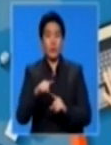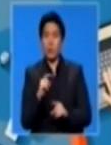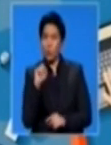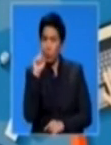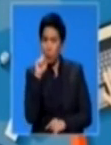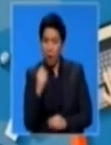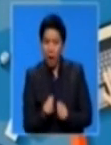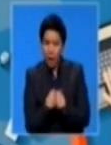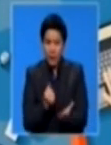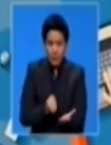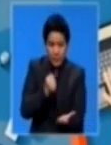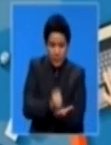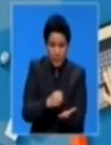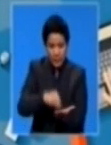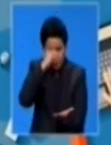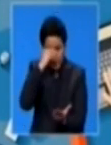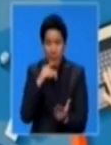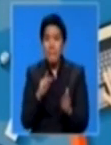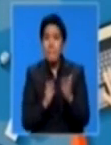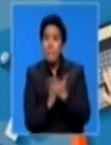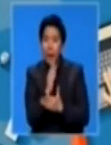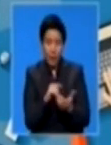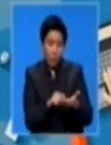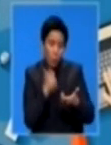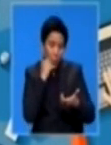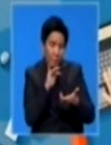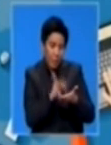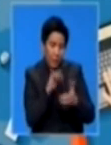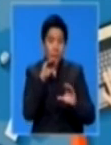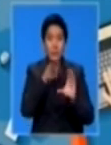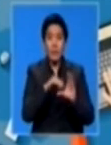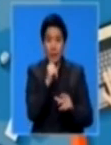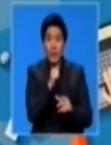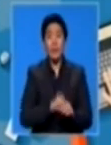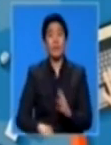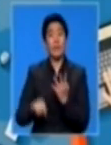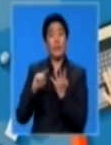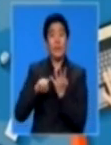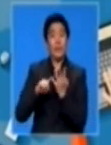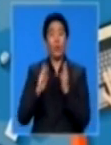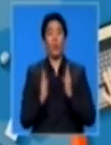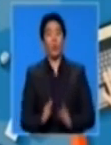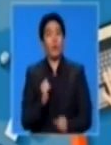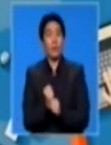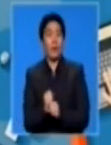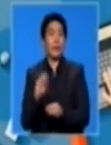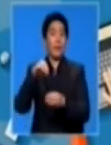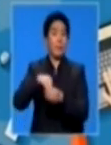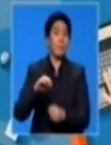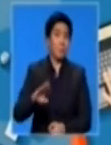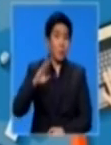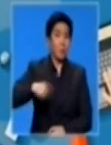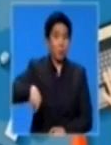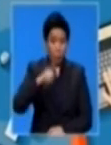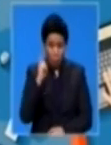ดยสามารถลงทะเบียนเรียนผ่านสมาร์ทโฟนได้และ4การลงคนในสถานประกอบการโดยร่วมมือกับสถานประก